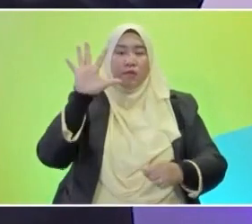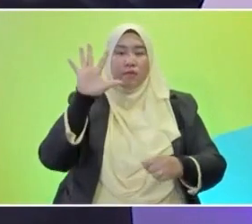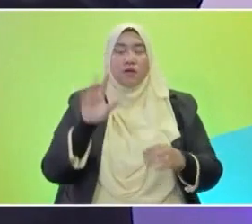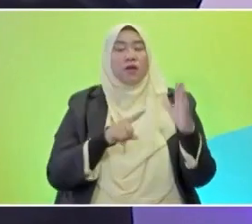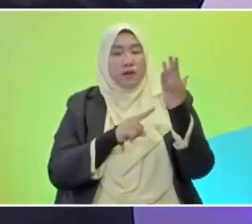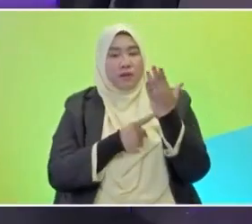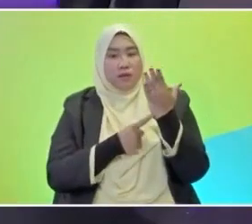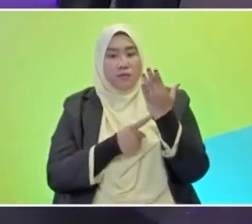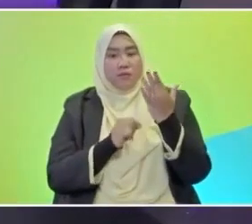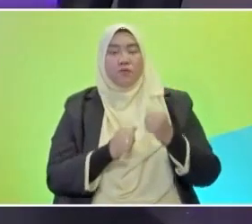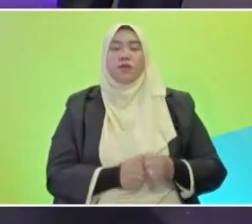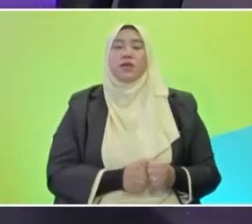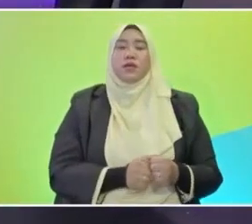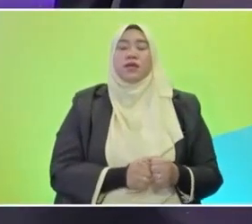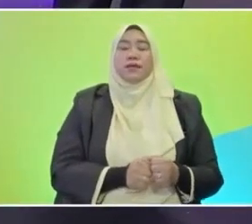konsep